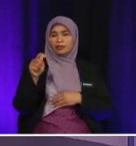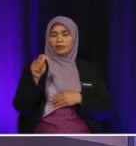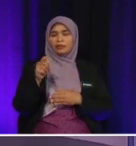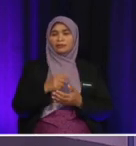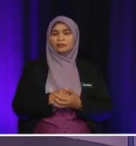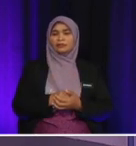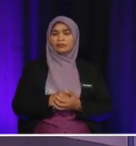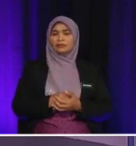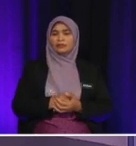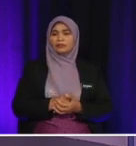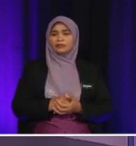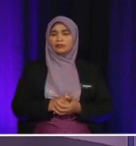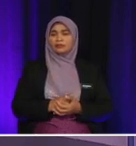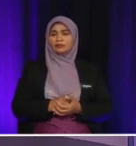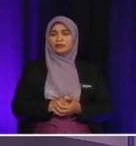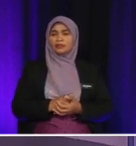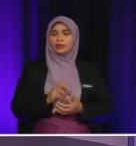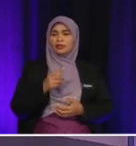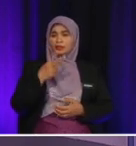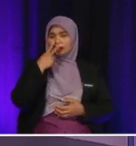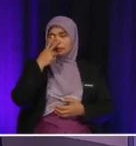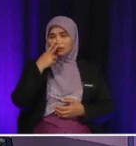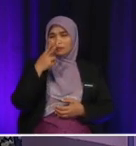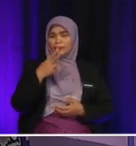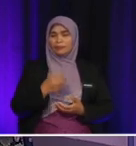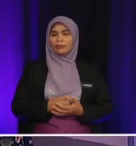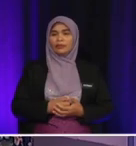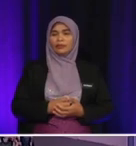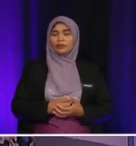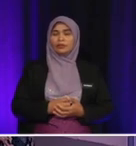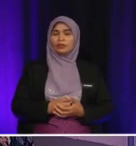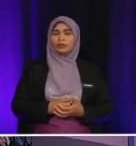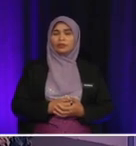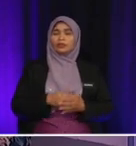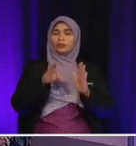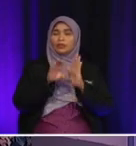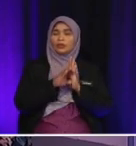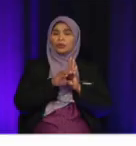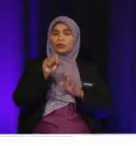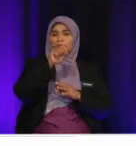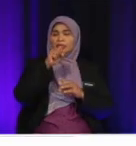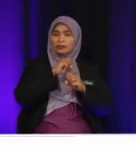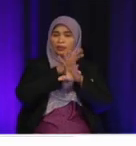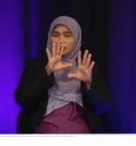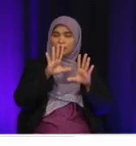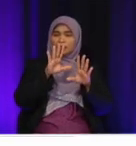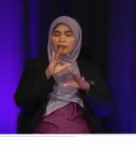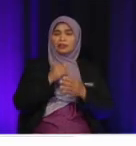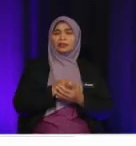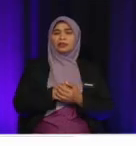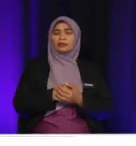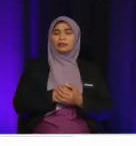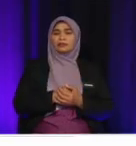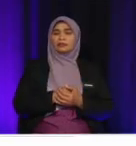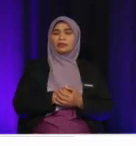jawapan-jawapannya ya Cuba kita lihat okey ini contoh soalan Jelaskan dan soalan Terangkan ingat kata